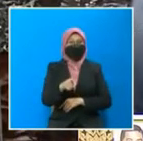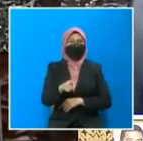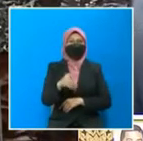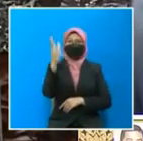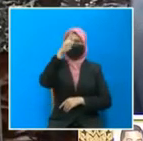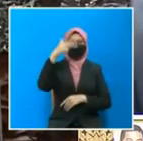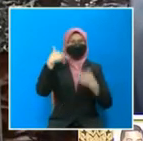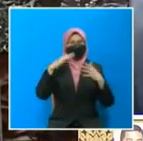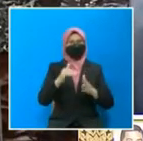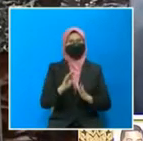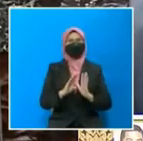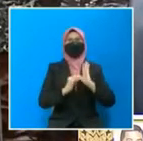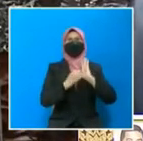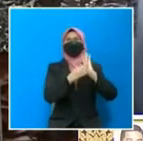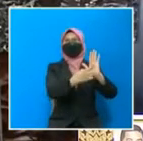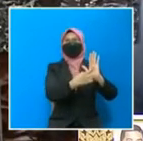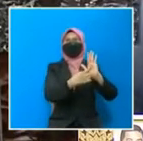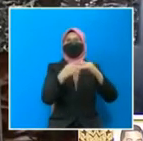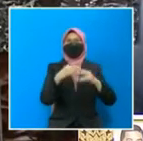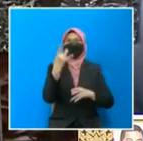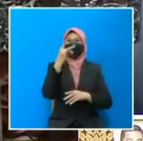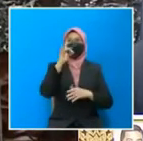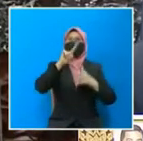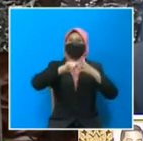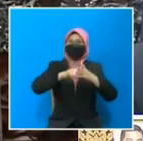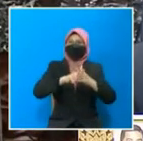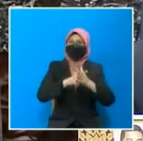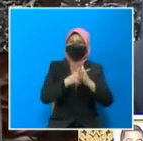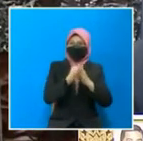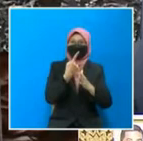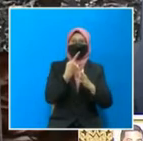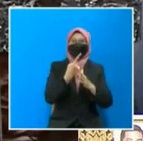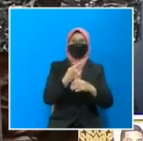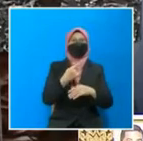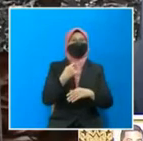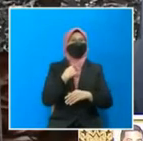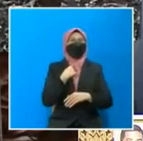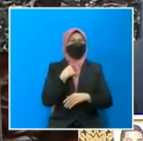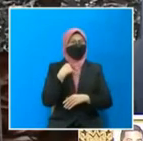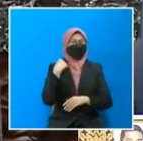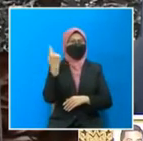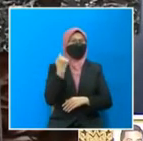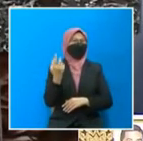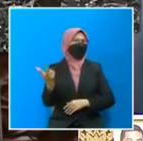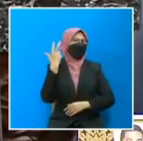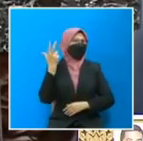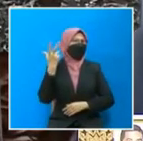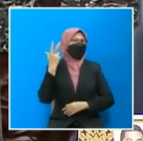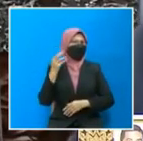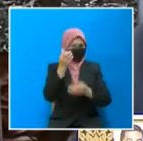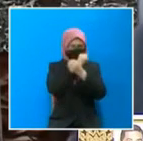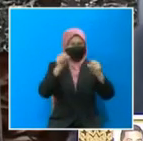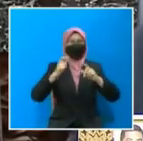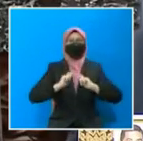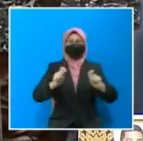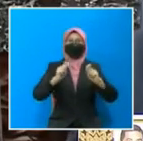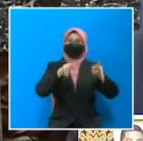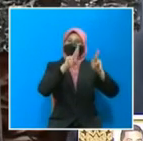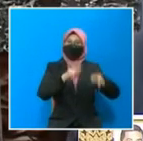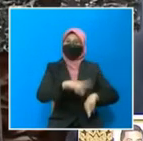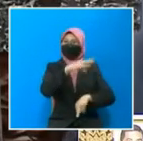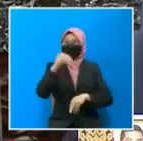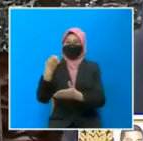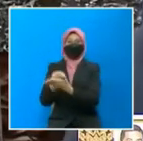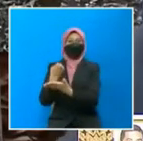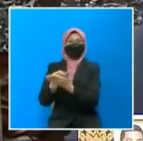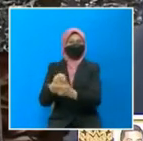dengan 8 pakej dalam masa hanya 15 bulan bahawa kita sentiasa mendengar dan sedia bertindak supaya rakyat dan ekonomi dapat